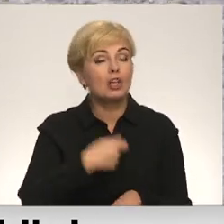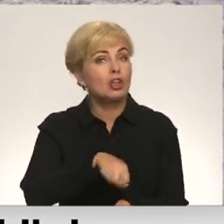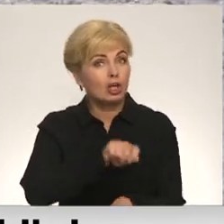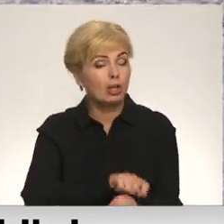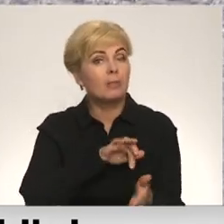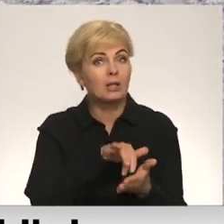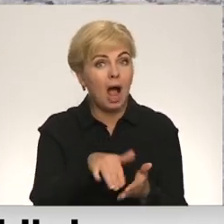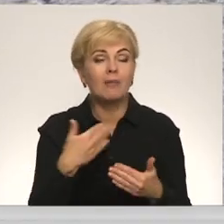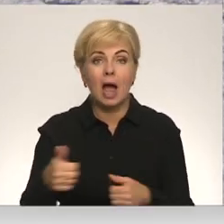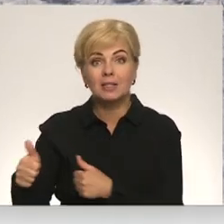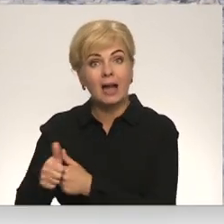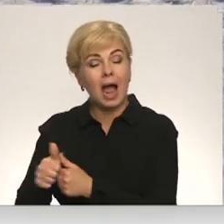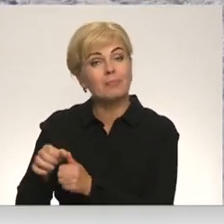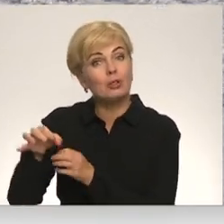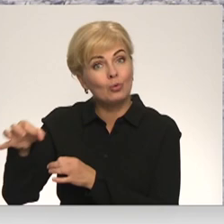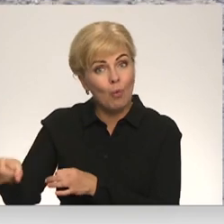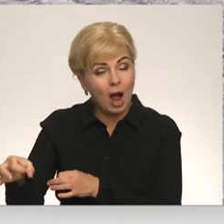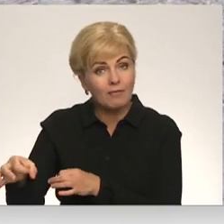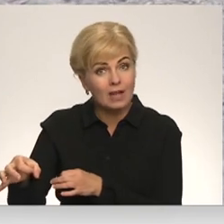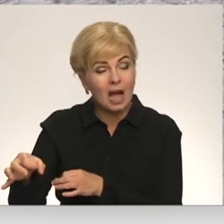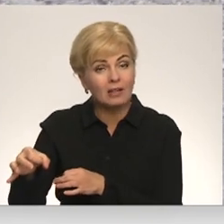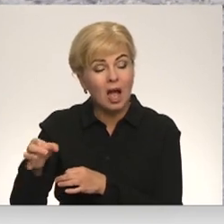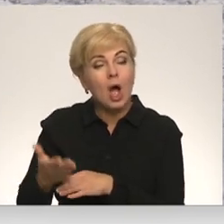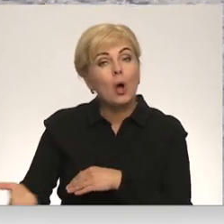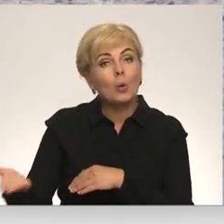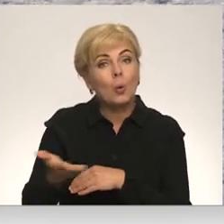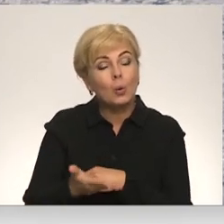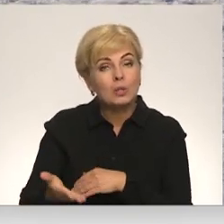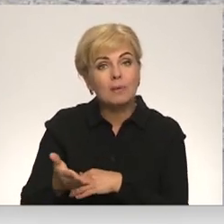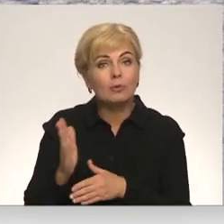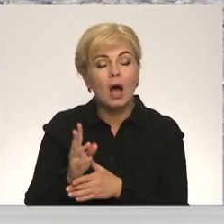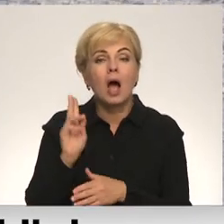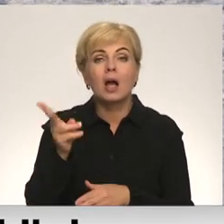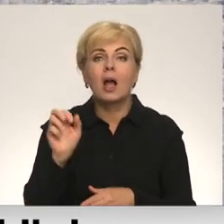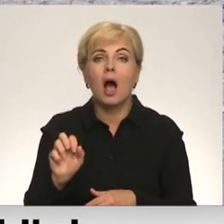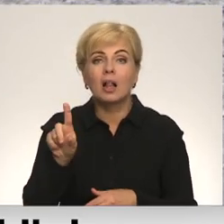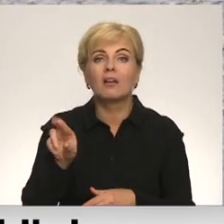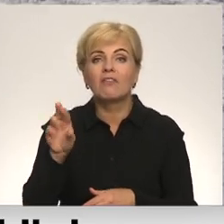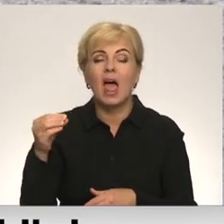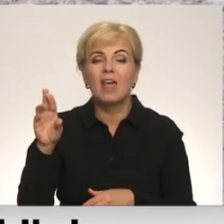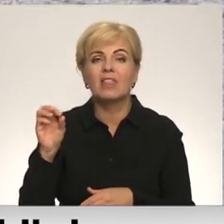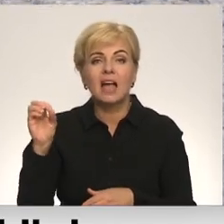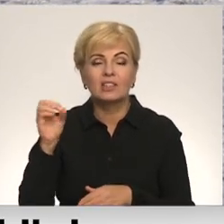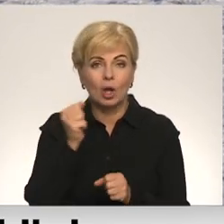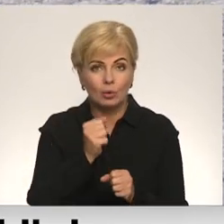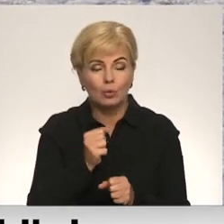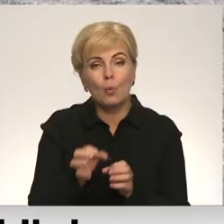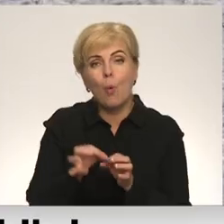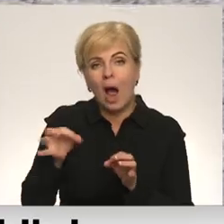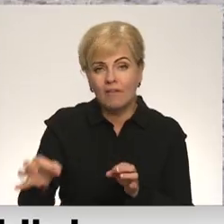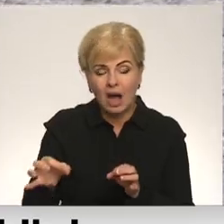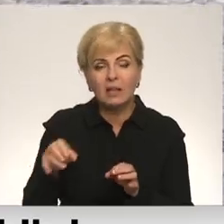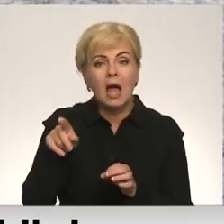gājuma esam kaimiņu novadā. Tas ir Dienvidu Kurzemes novada Kalvenes pagasts Aizpores. Un šī ir vieta, kas